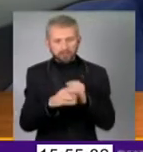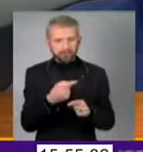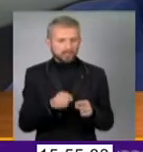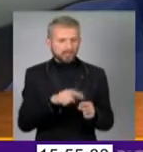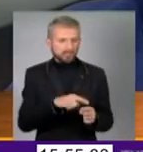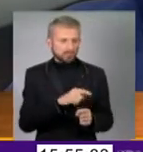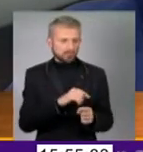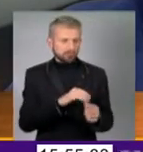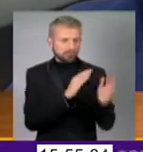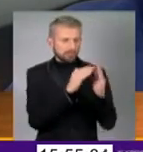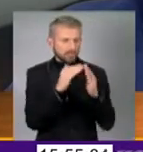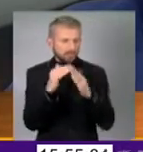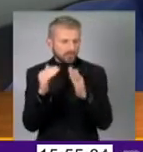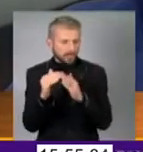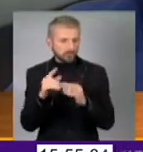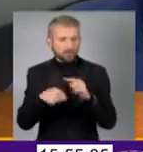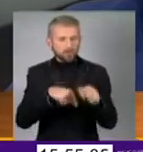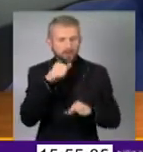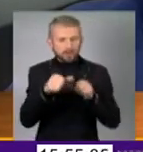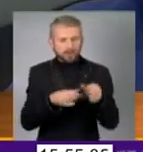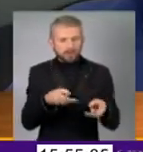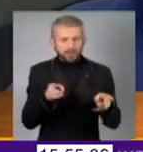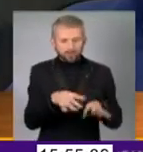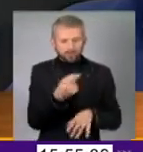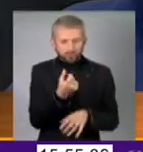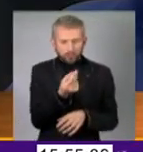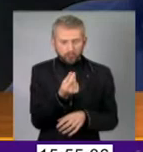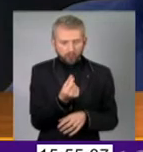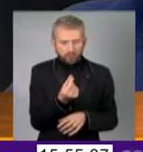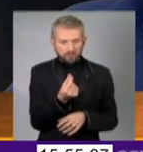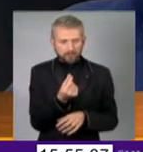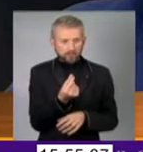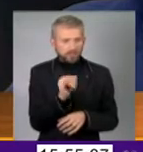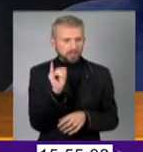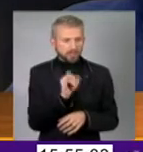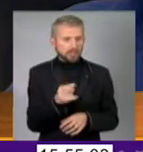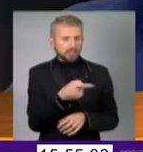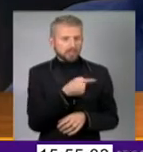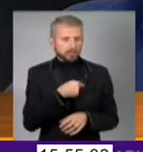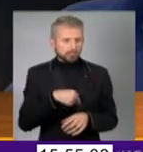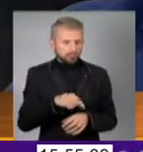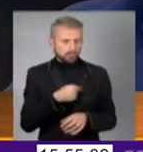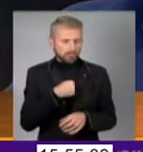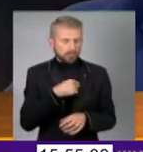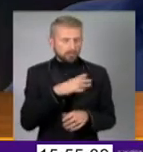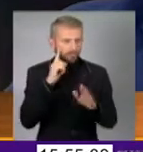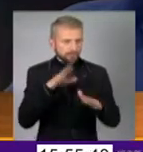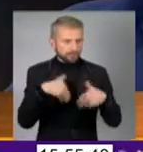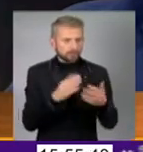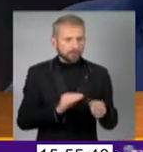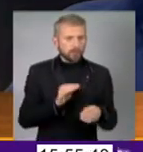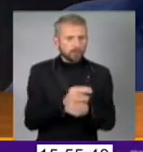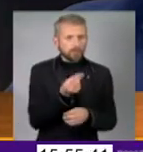приватний сектор. На наступний рік вони залишились перехідним, в перехідному періоді, і мною було зініційовано додаткові